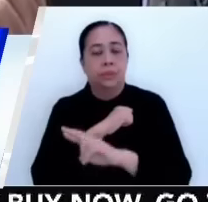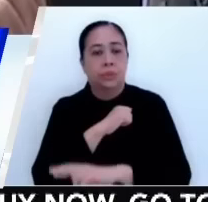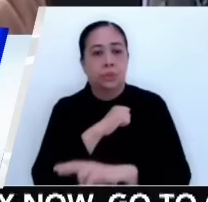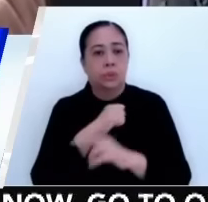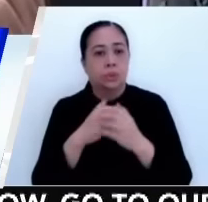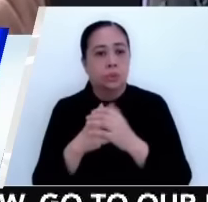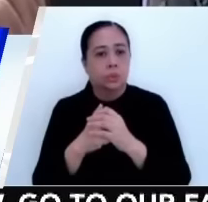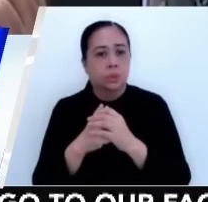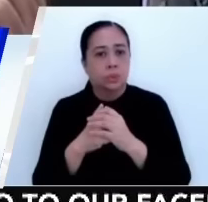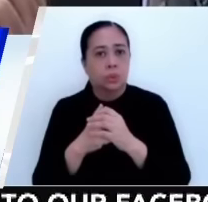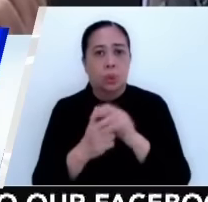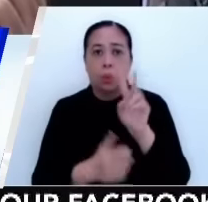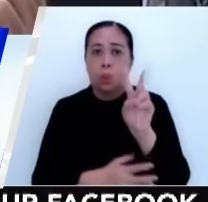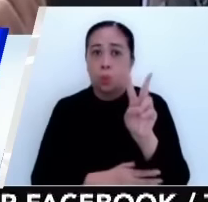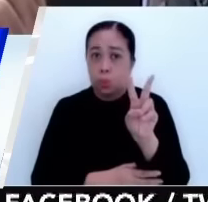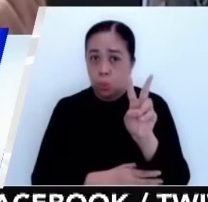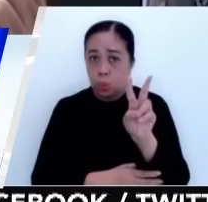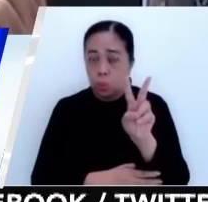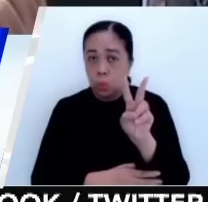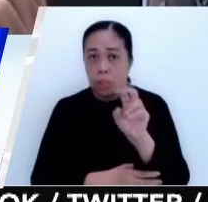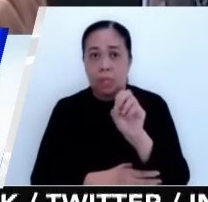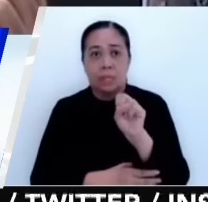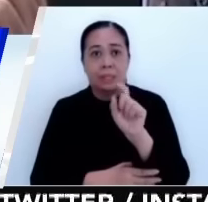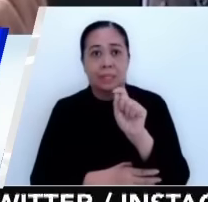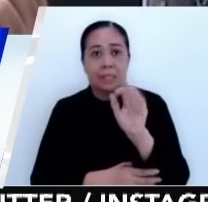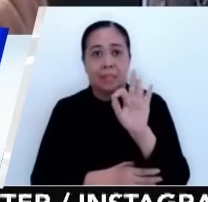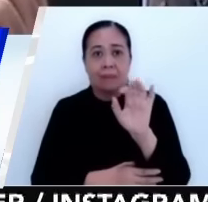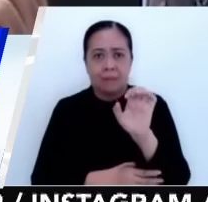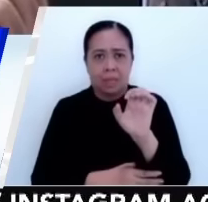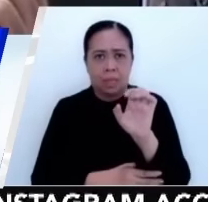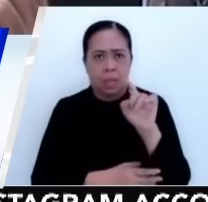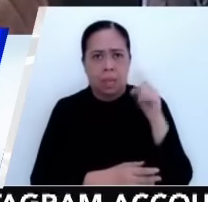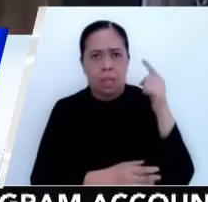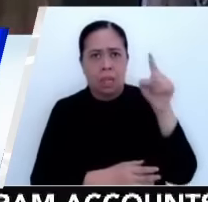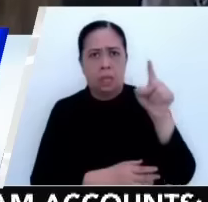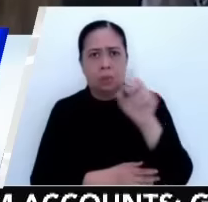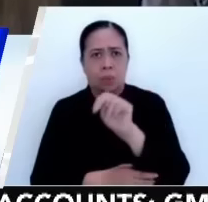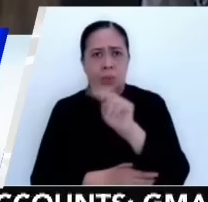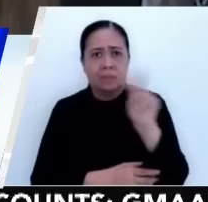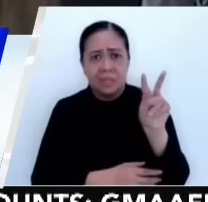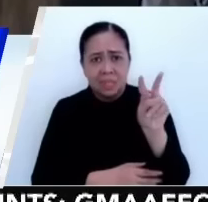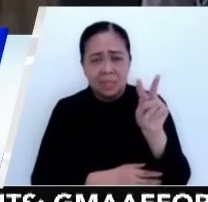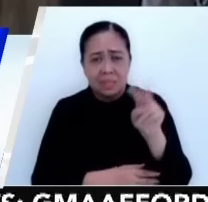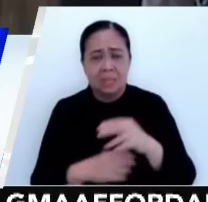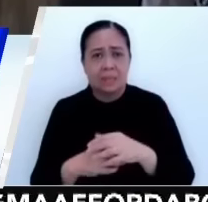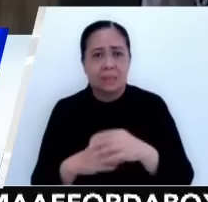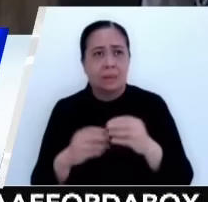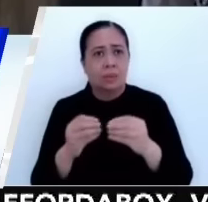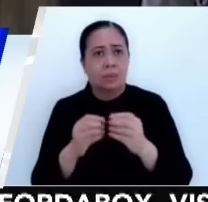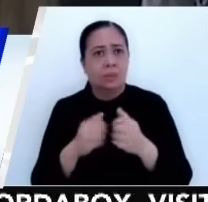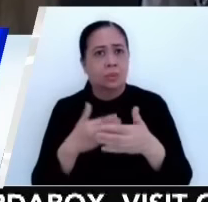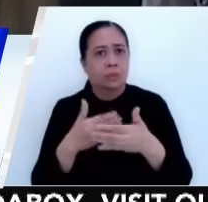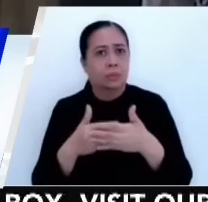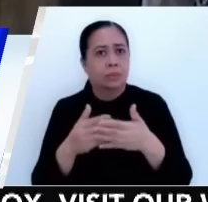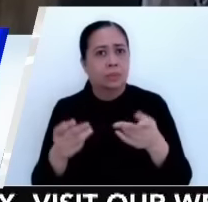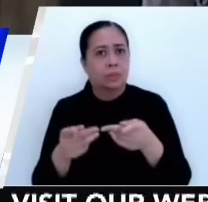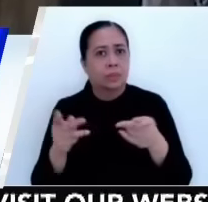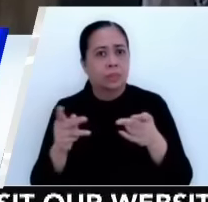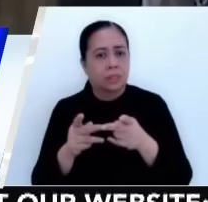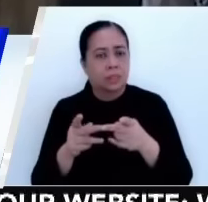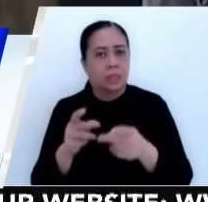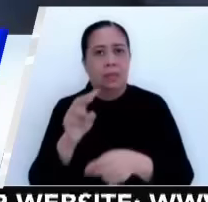Region 2 sa Santa Fe. Ang layo na po, Nueva Vizcaya. Ang pinakamalapit po is